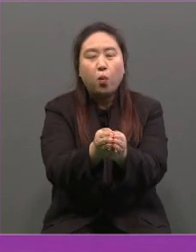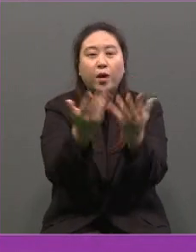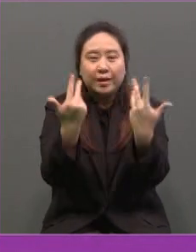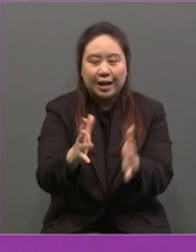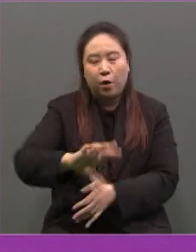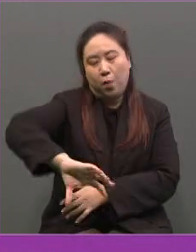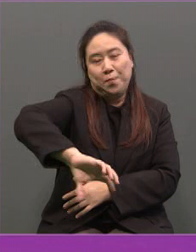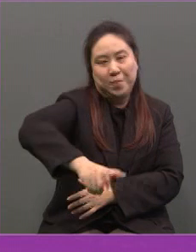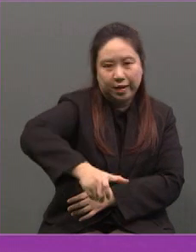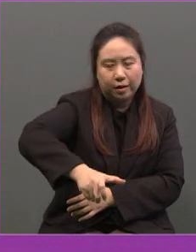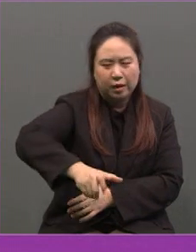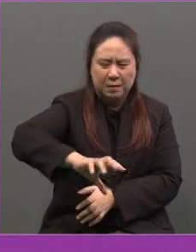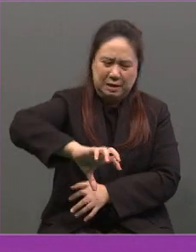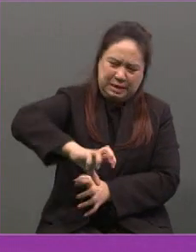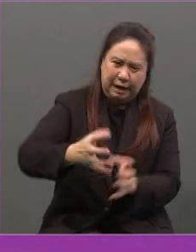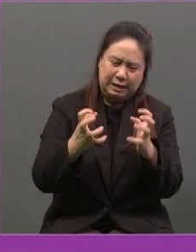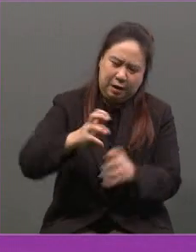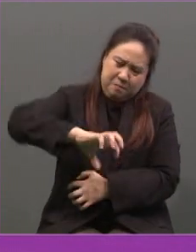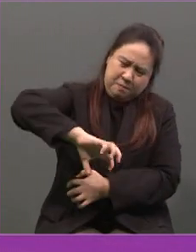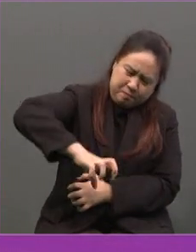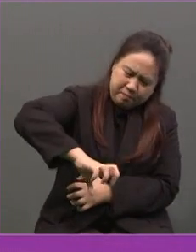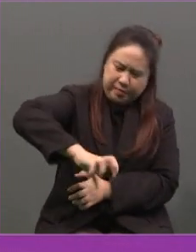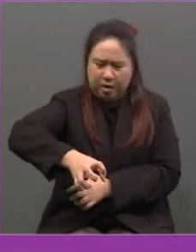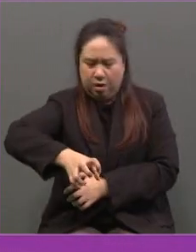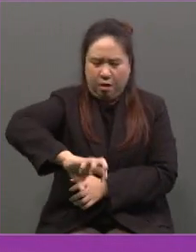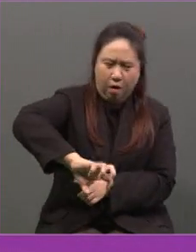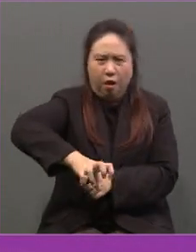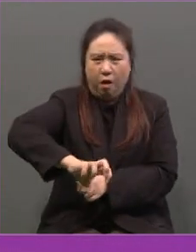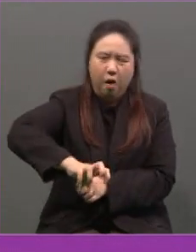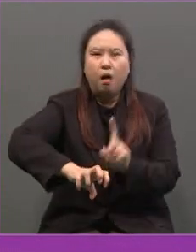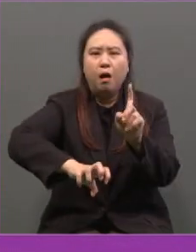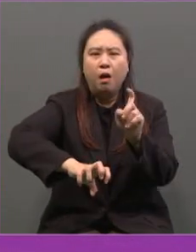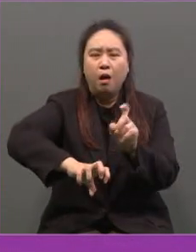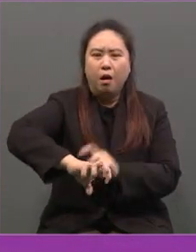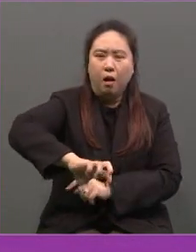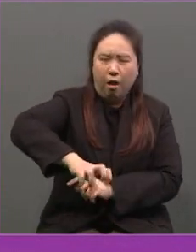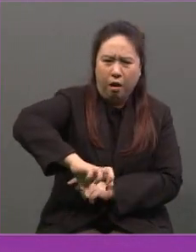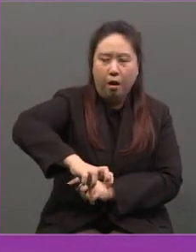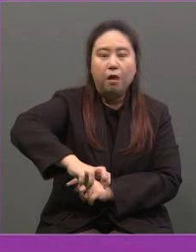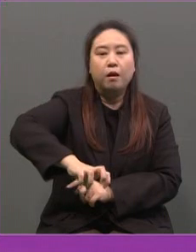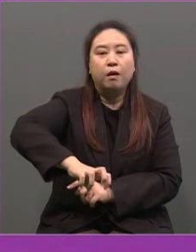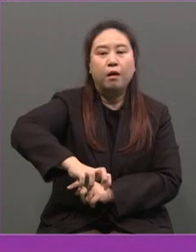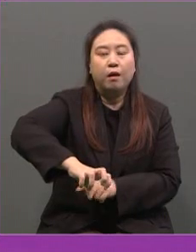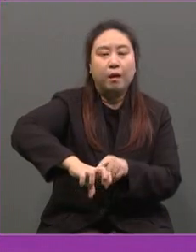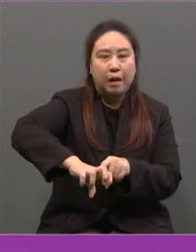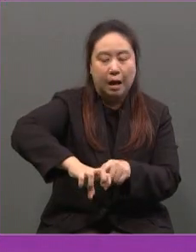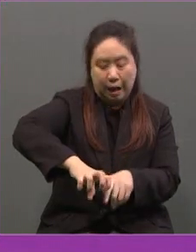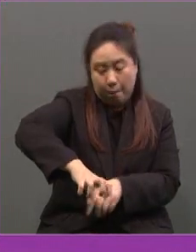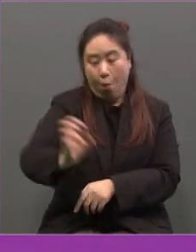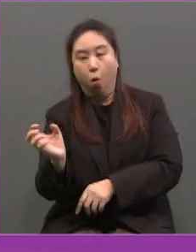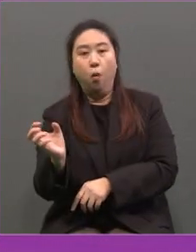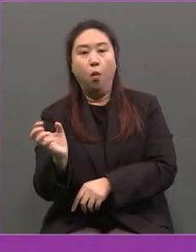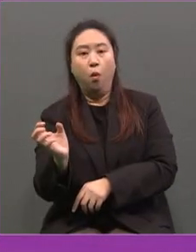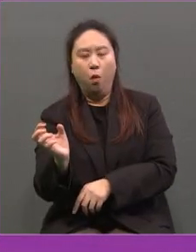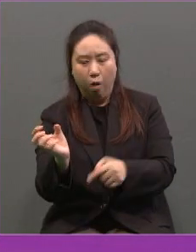มันแข็งไงก็ไม่รู้จะทำยังไงพยายามหมุนไปหมุนมาก็ทำไม่ได้และสุดท้ายเนี่ยคุณผู้ชมวาล์วเนี่ยมันหลุดออกมา